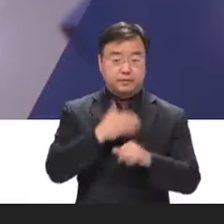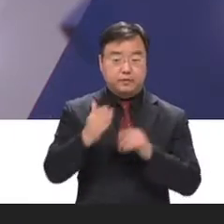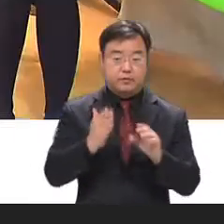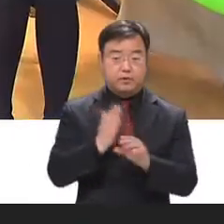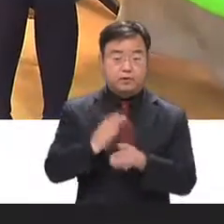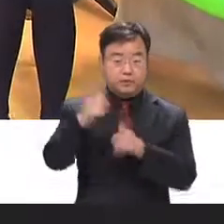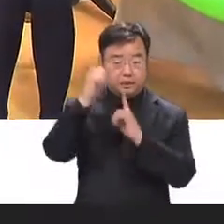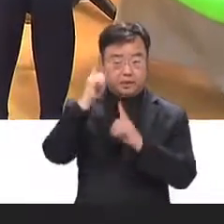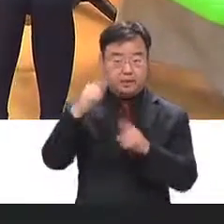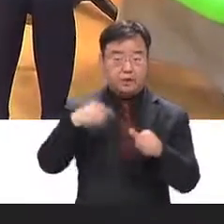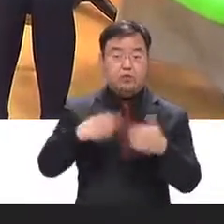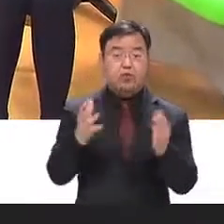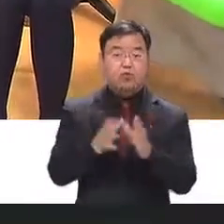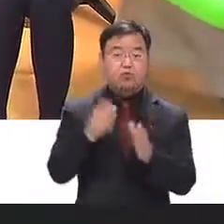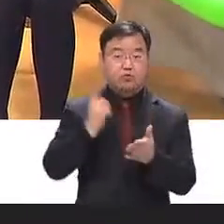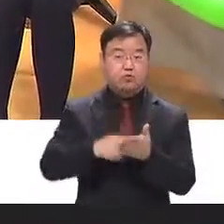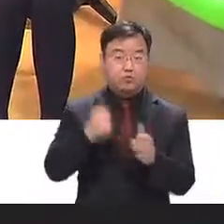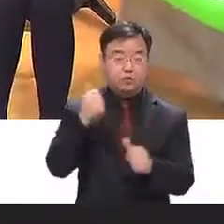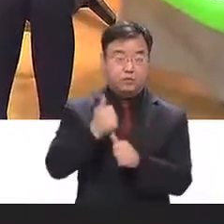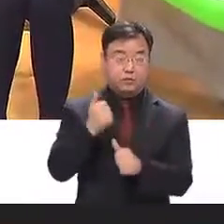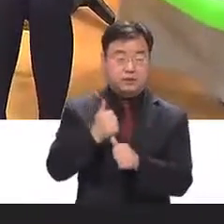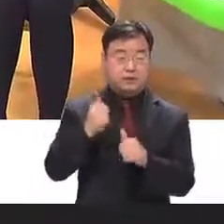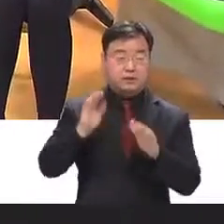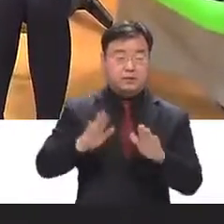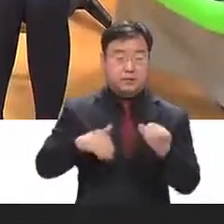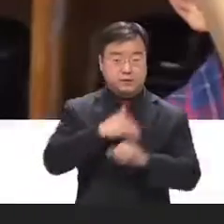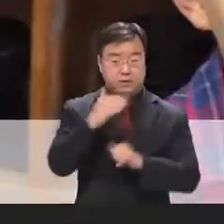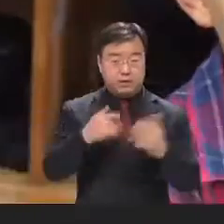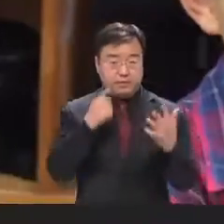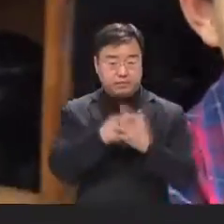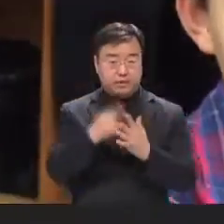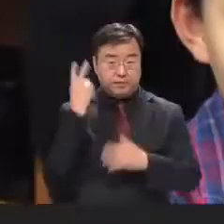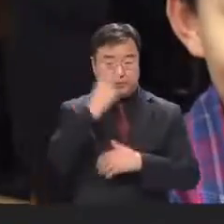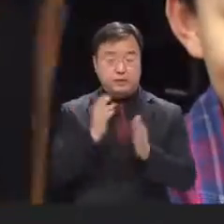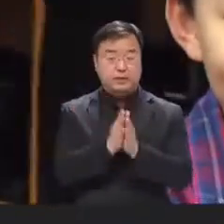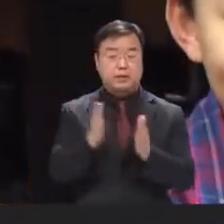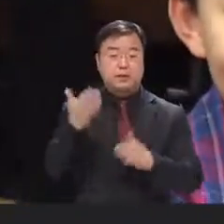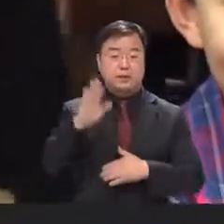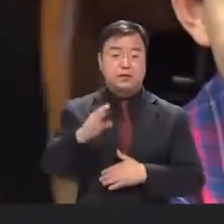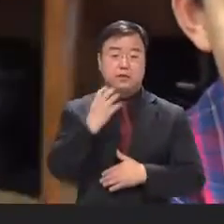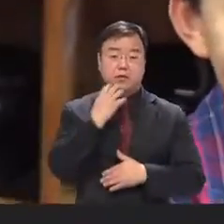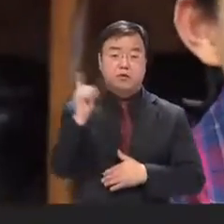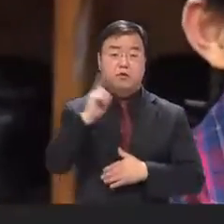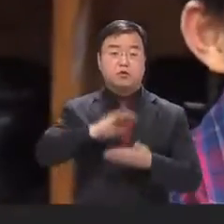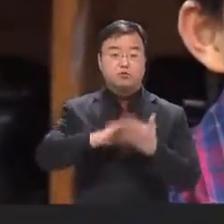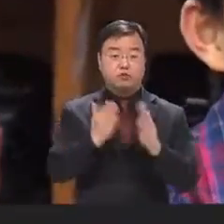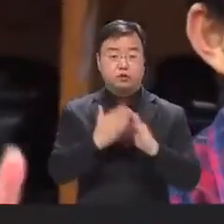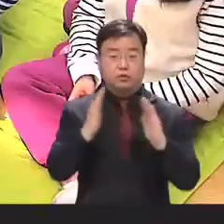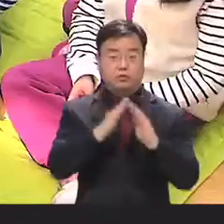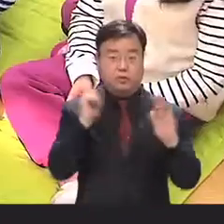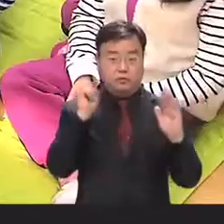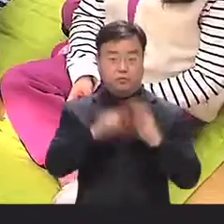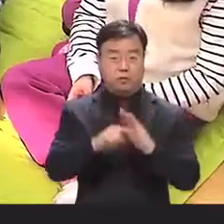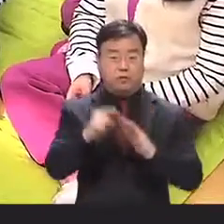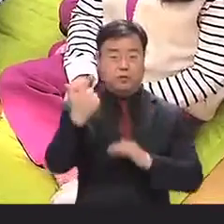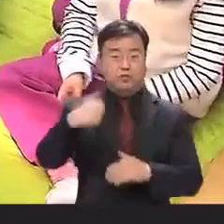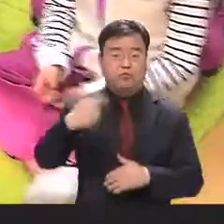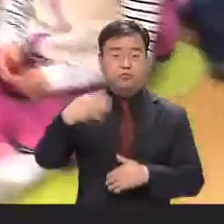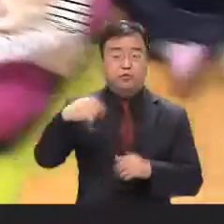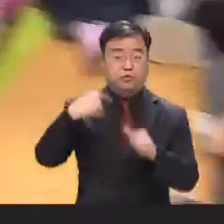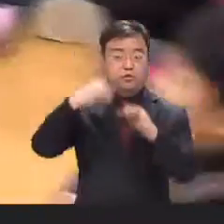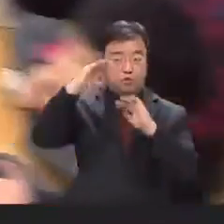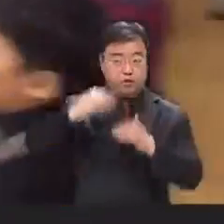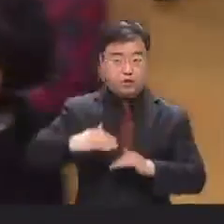부총리가 직접 현장 파악에 나섰는데요 이 부총재는 서울의 한 유치원을 방문해 누리과정 예산 은 교육감 들이